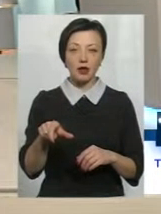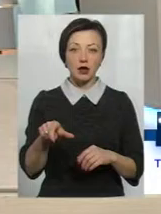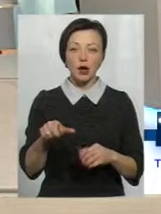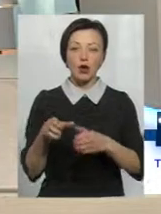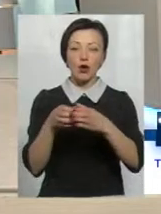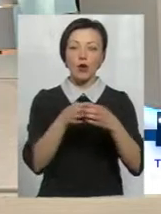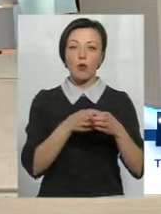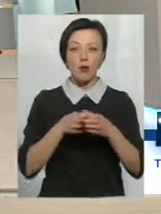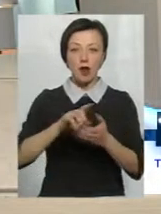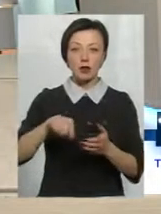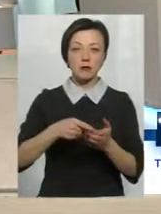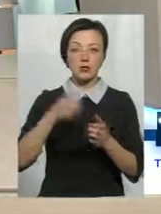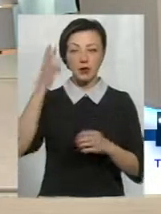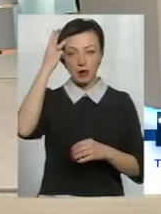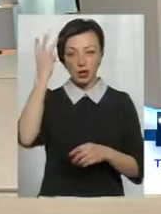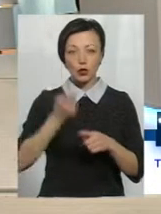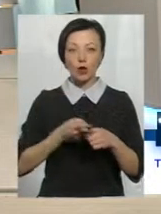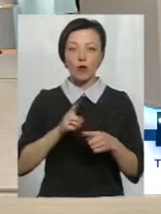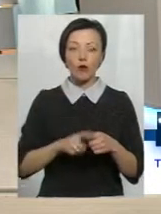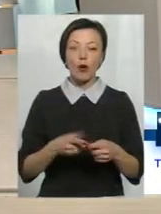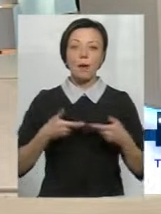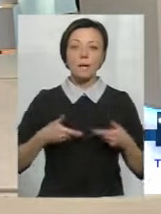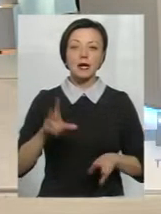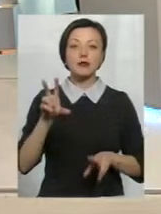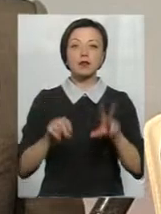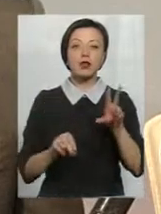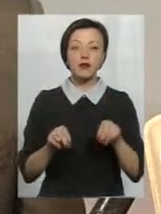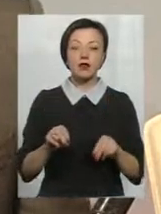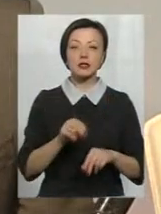громади міста Хмельницького. І тому ми дуже сподіваємося, що